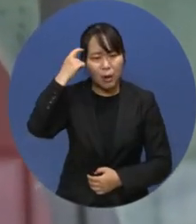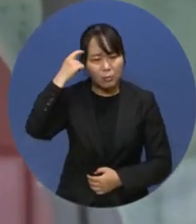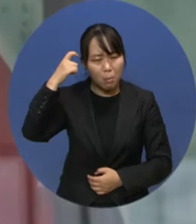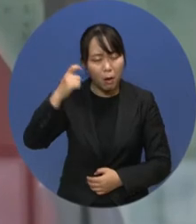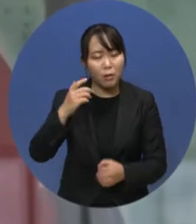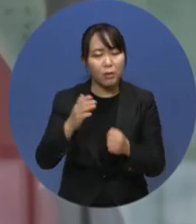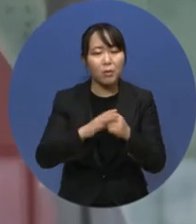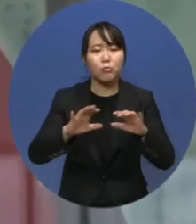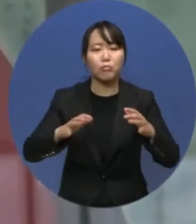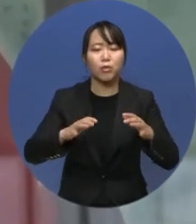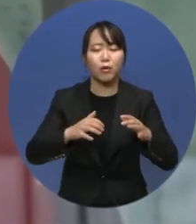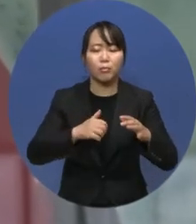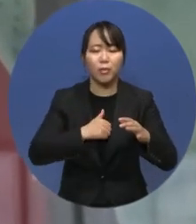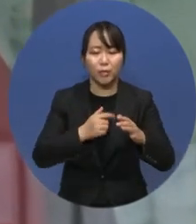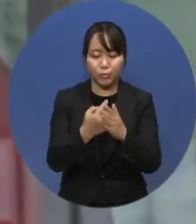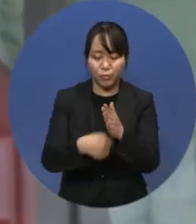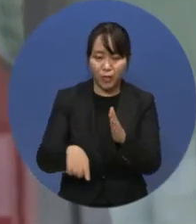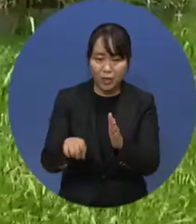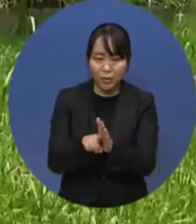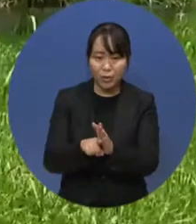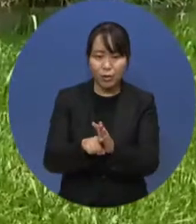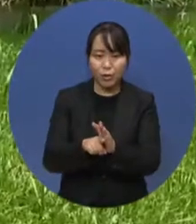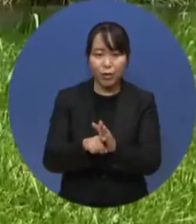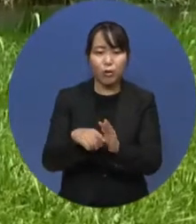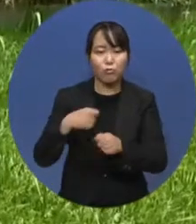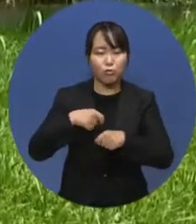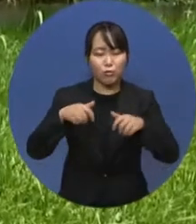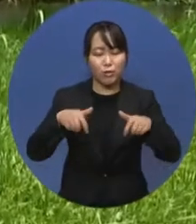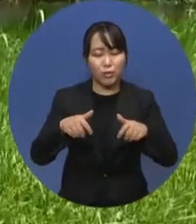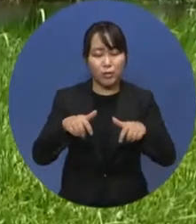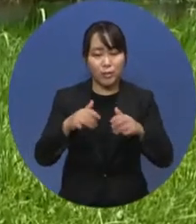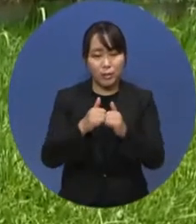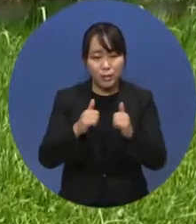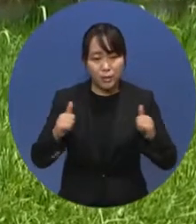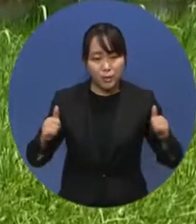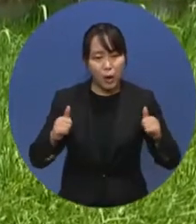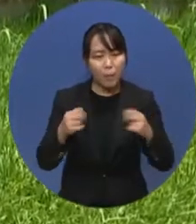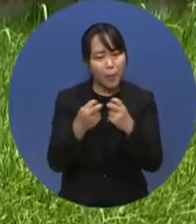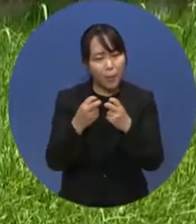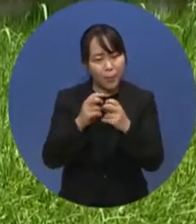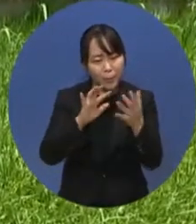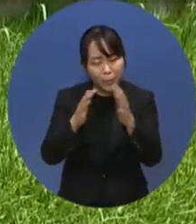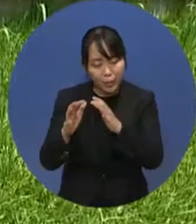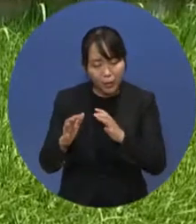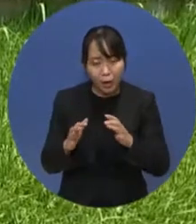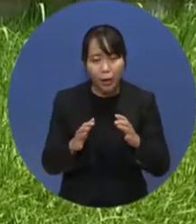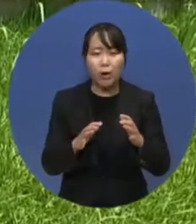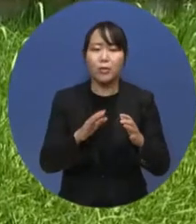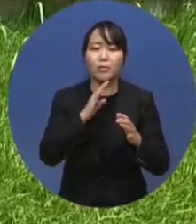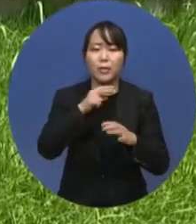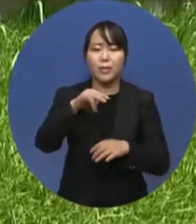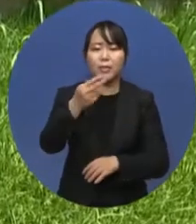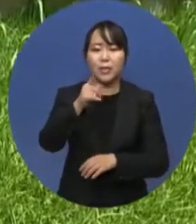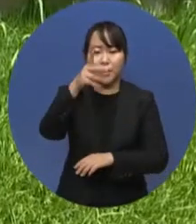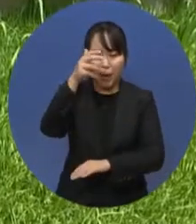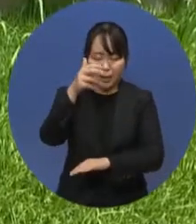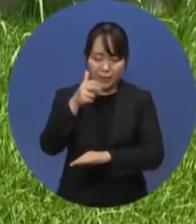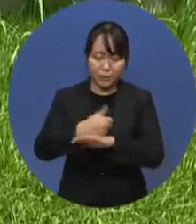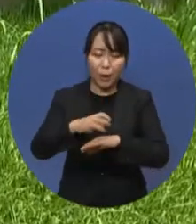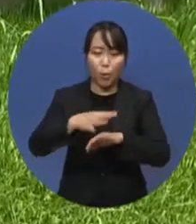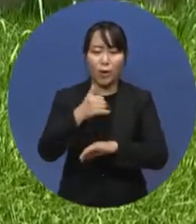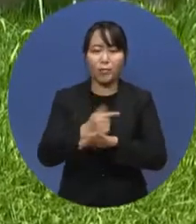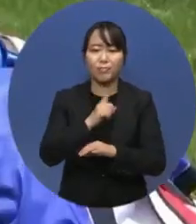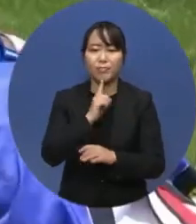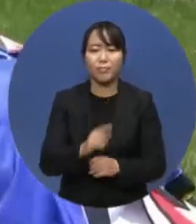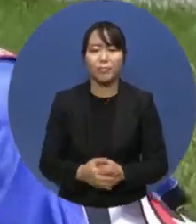국가 이상을 유지하기 위해 군신들과 대책을 논의하고 고려에 귀환 신라의 마지막 왕으로 전해지고